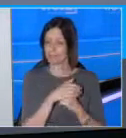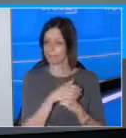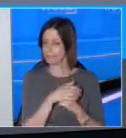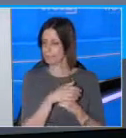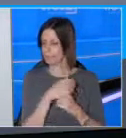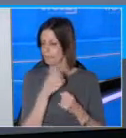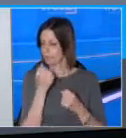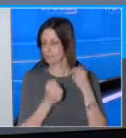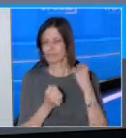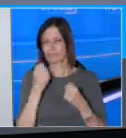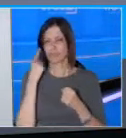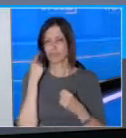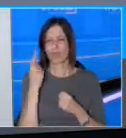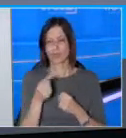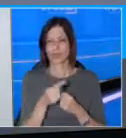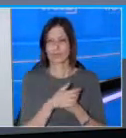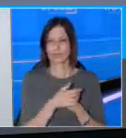קשה לשמוע אותו.